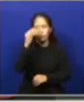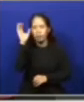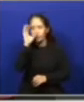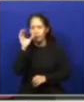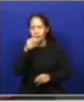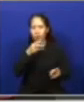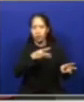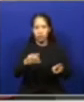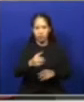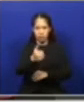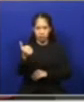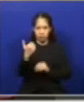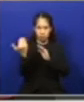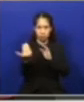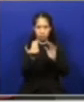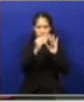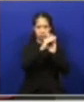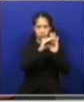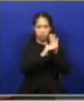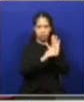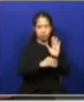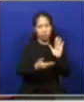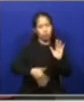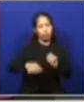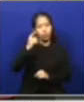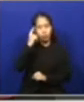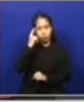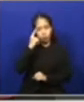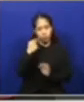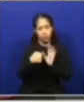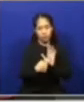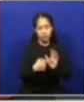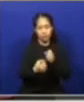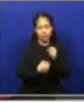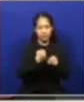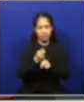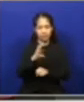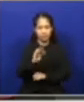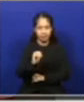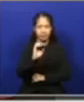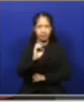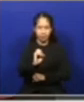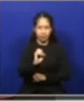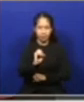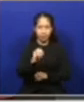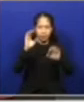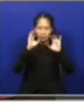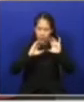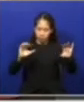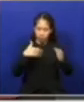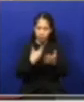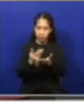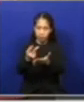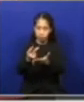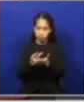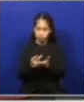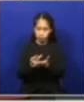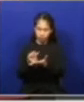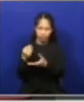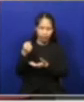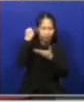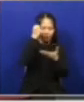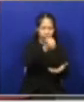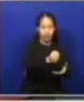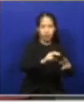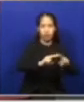างอื่นไม่หากลไกอื่นก็รู้กันอยู่แล้วนะคะอย่างเช่นปี40เนี่ยรัฐบาลก็กู้เงินไปให้เอกชนเอกชนก็เอ